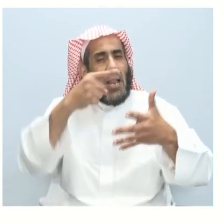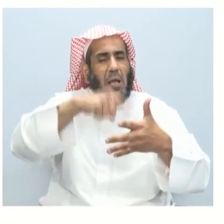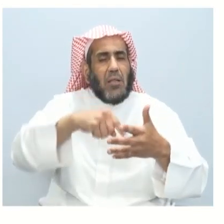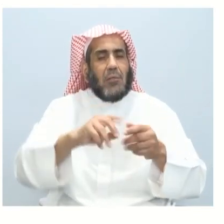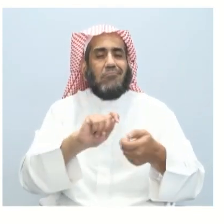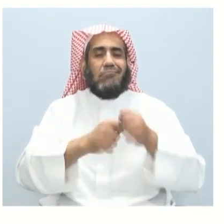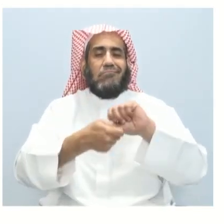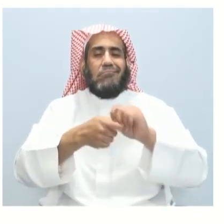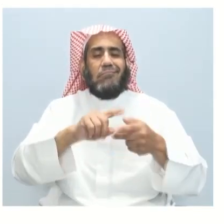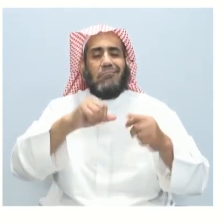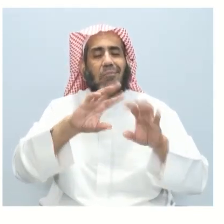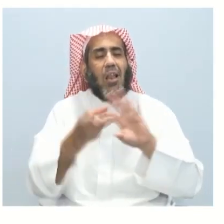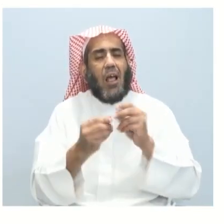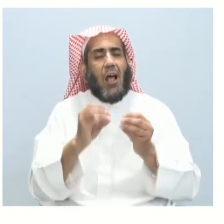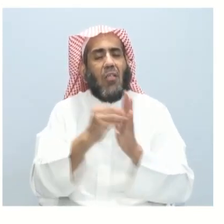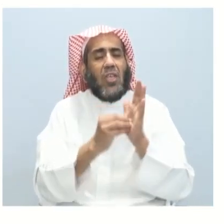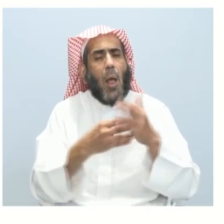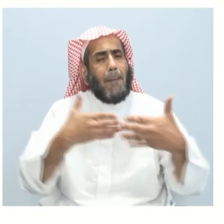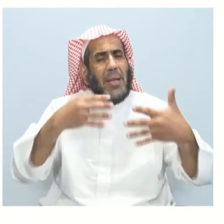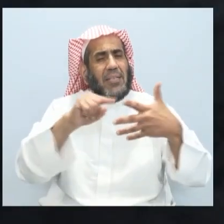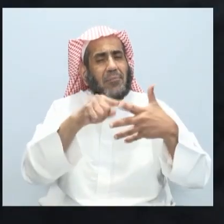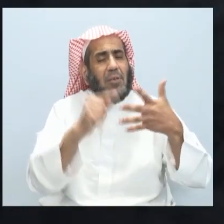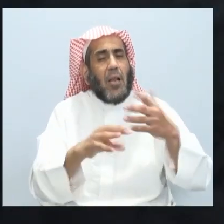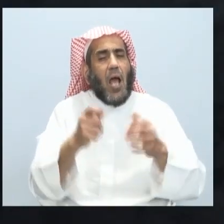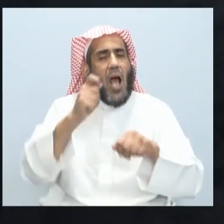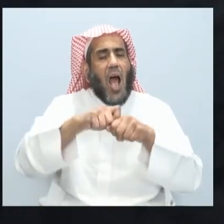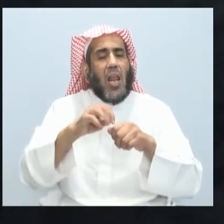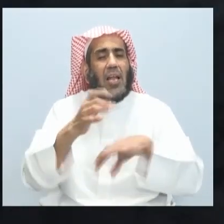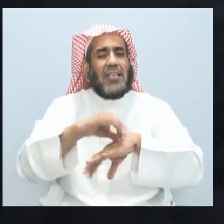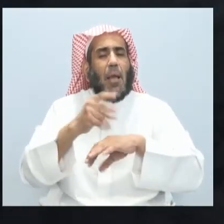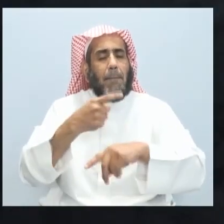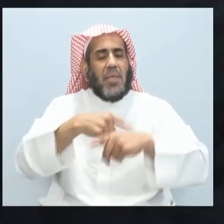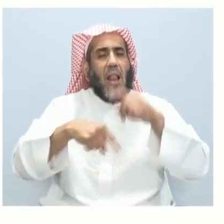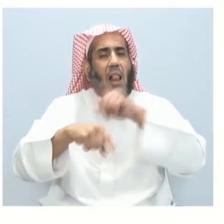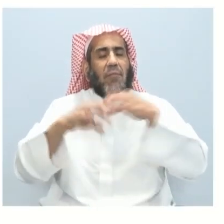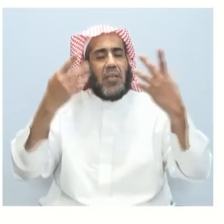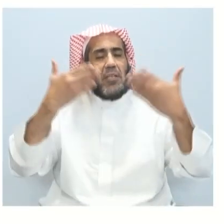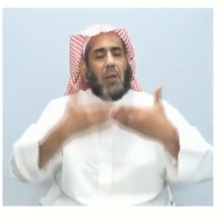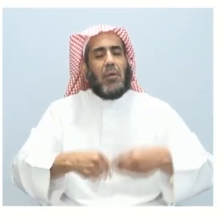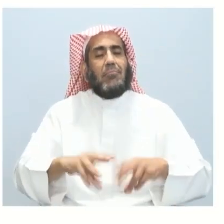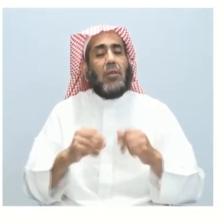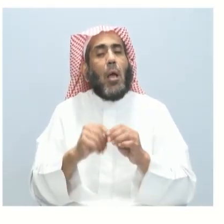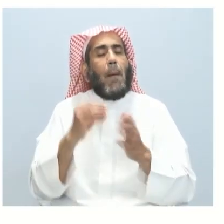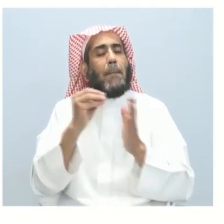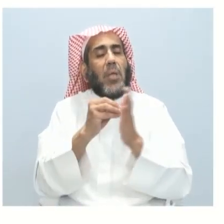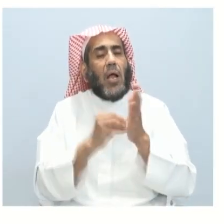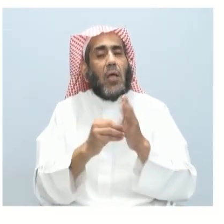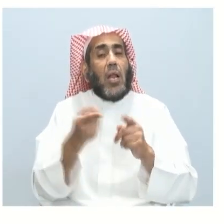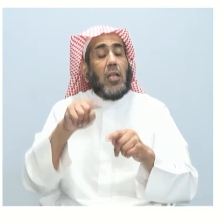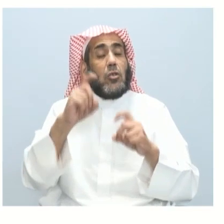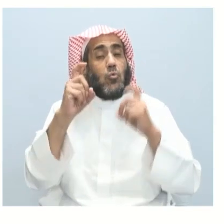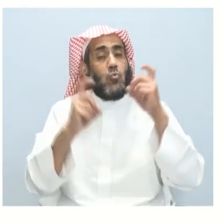الخلل وهنا وكان القضيه يعني كخلق الانسان مثل اعضائ في ترتيب الابيات ايضا من القضايا التي نقشت